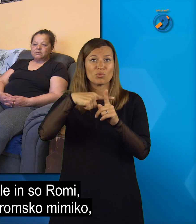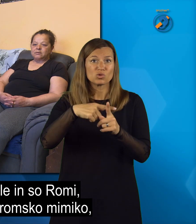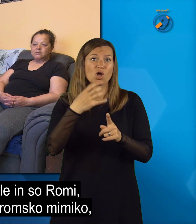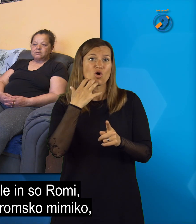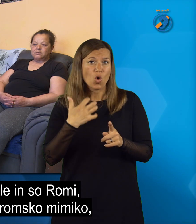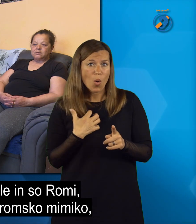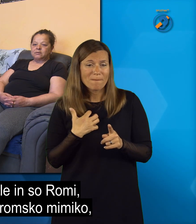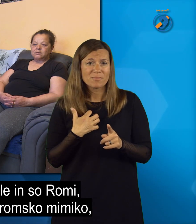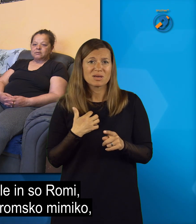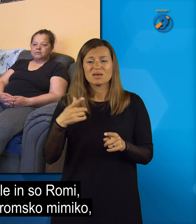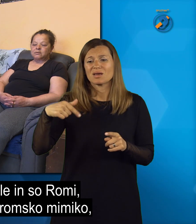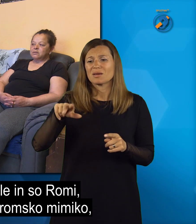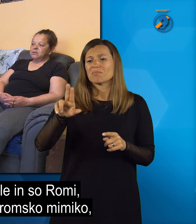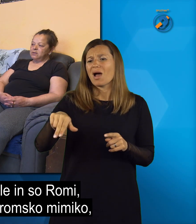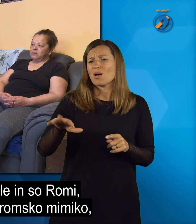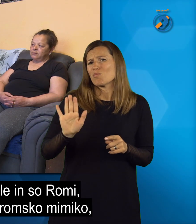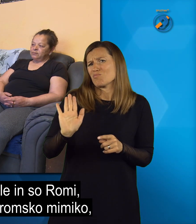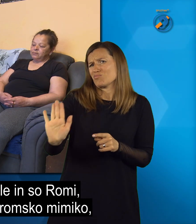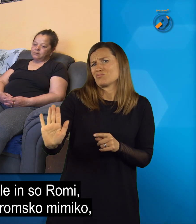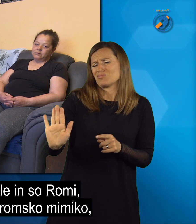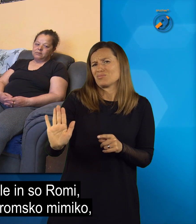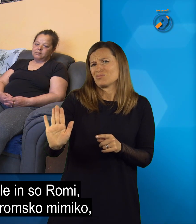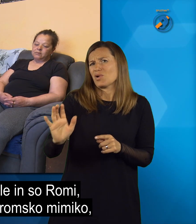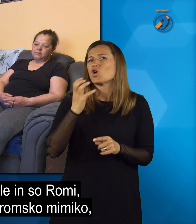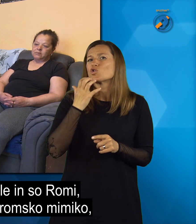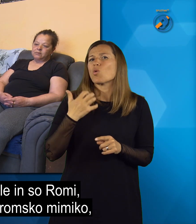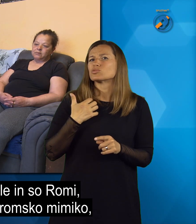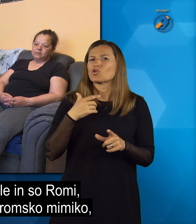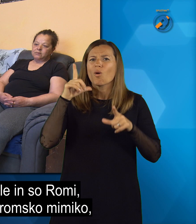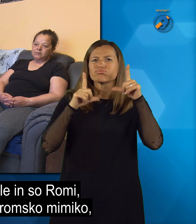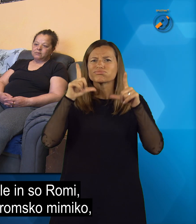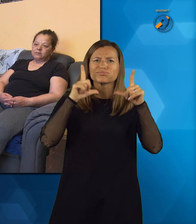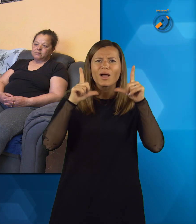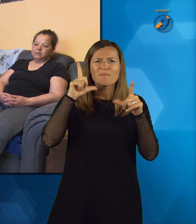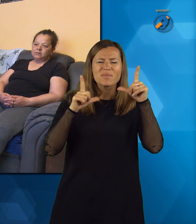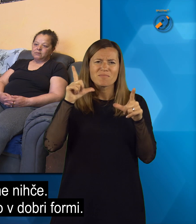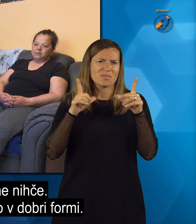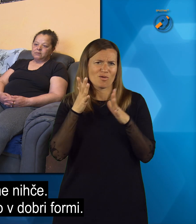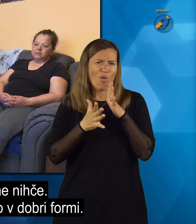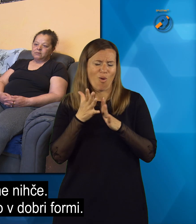in so Romi, imajo svojo posebno romsko mimiko, ne,